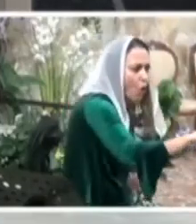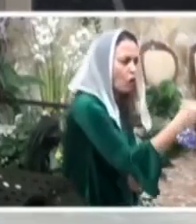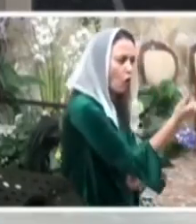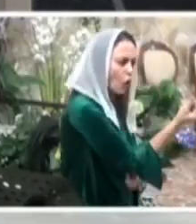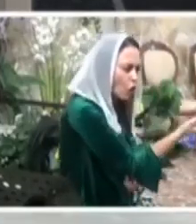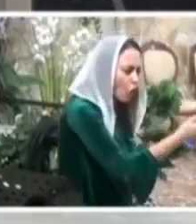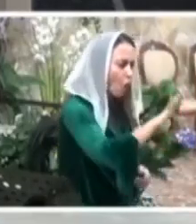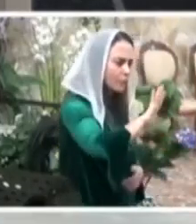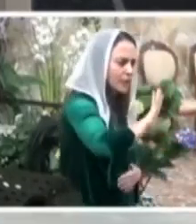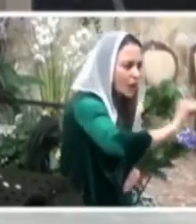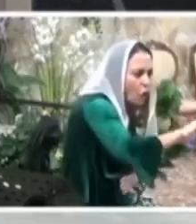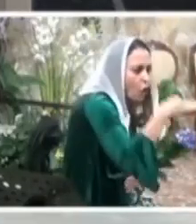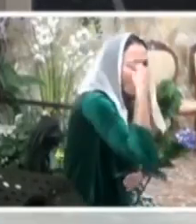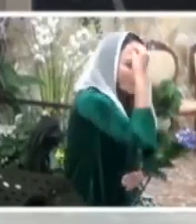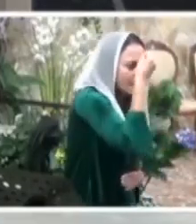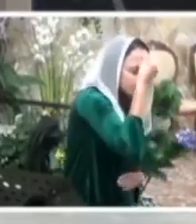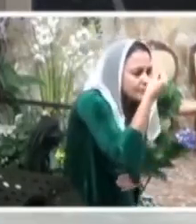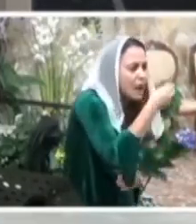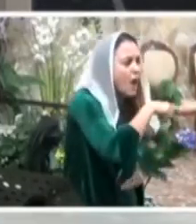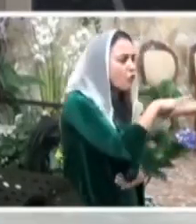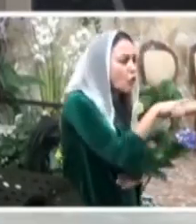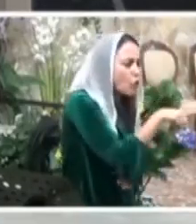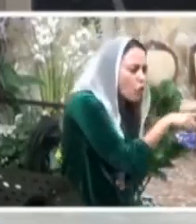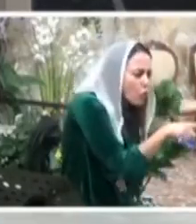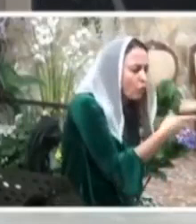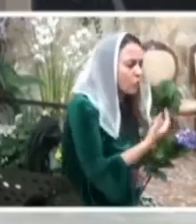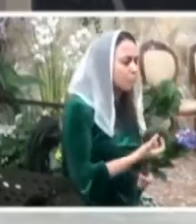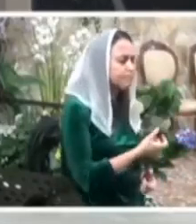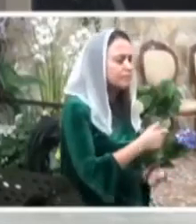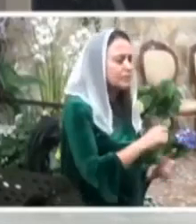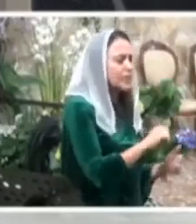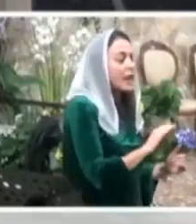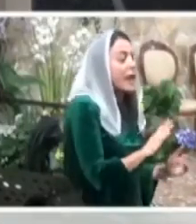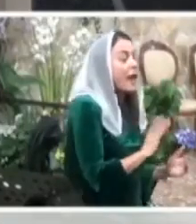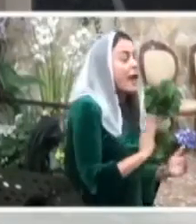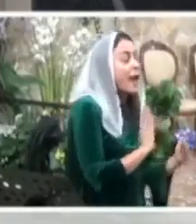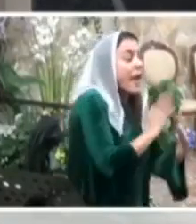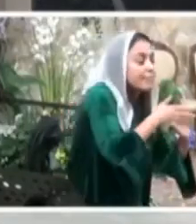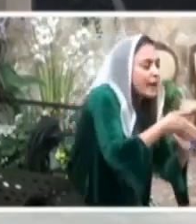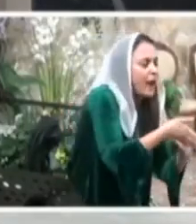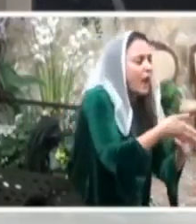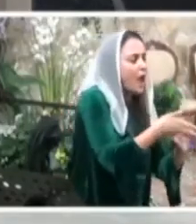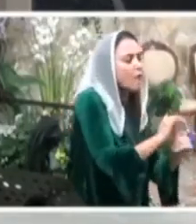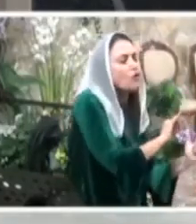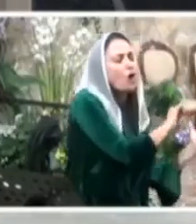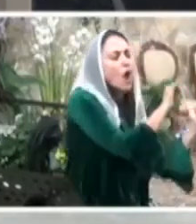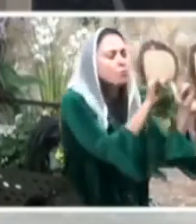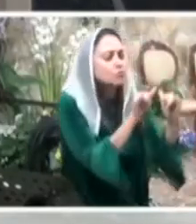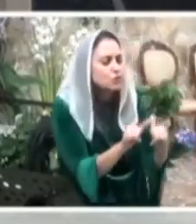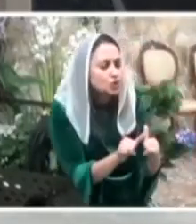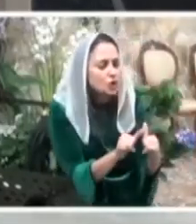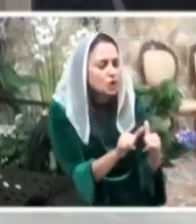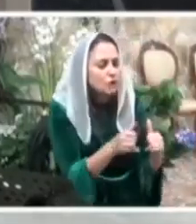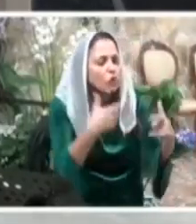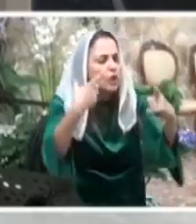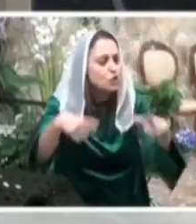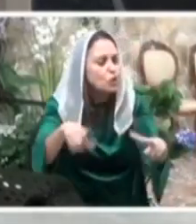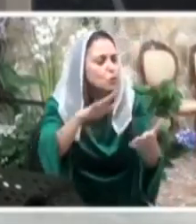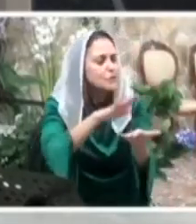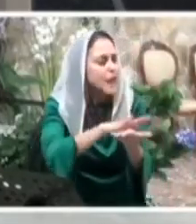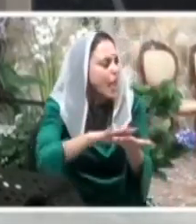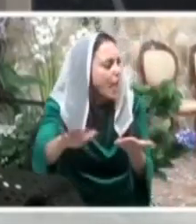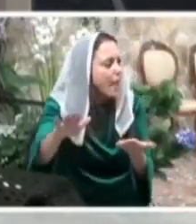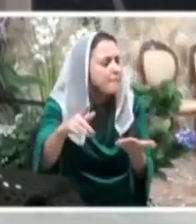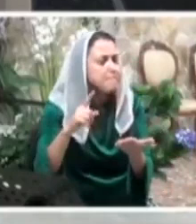economiche. Si entrava e si usciva dalle porte di Gerusalemme in giorno